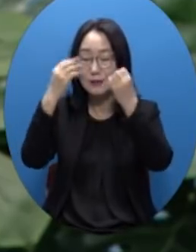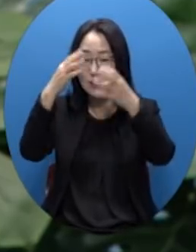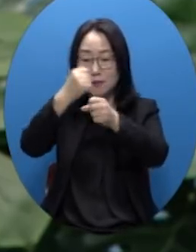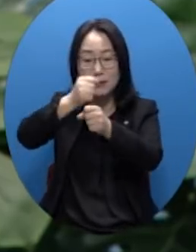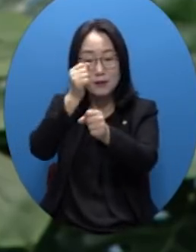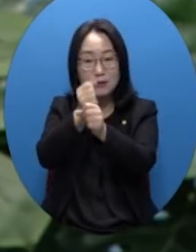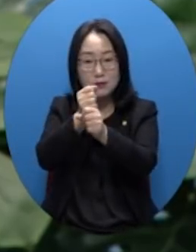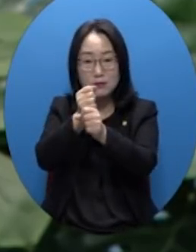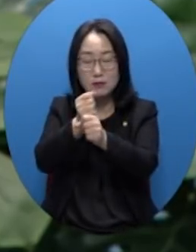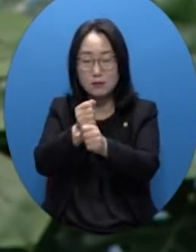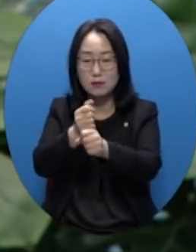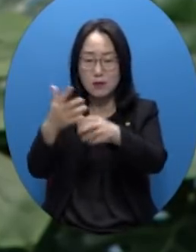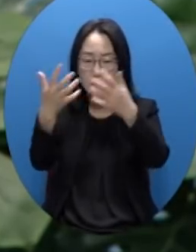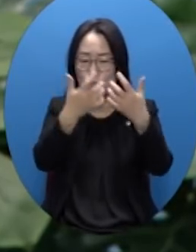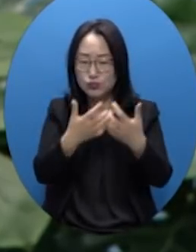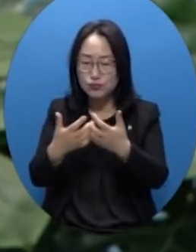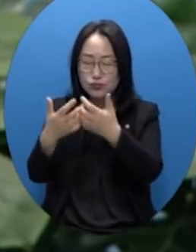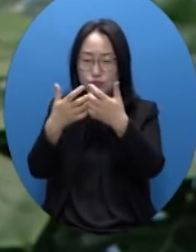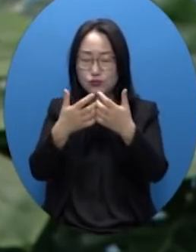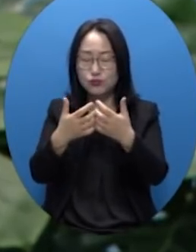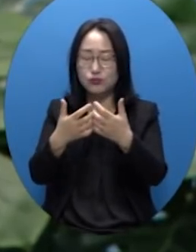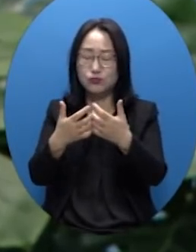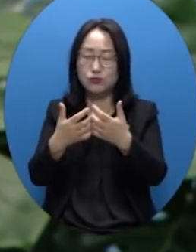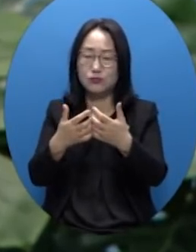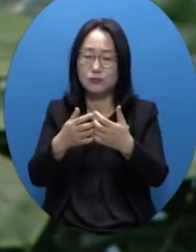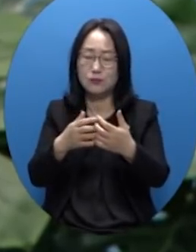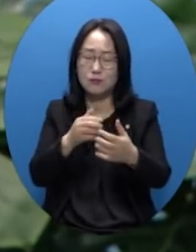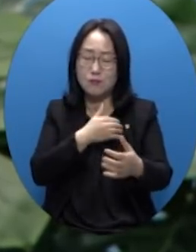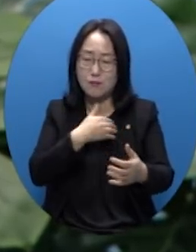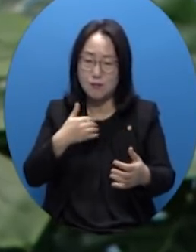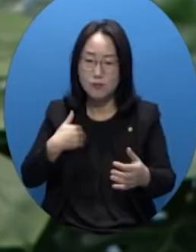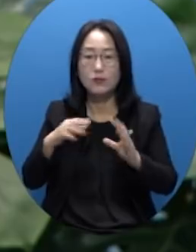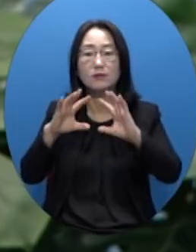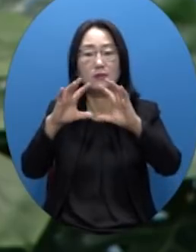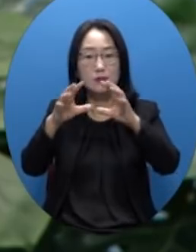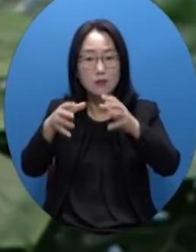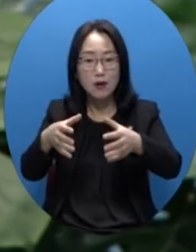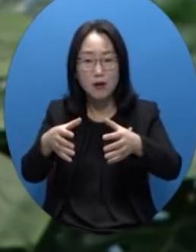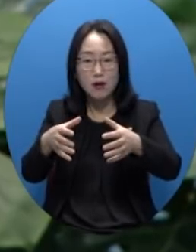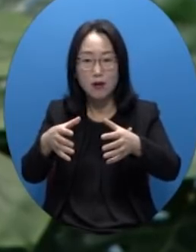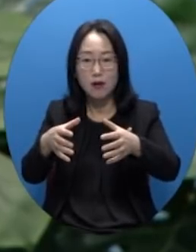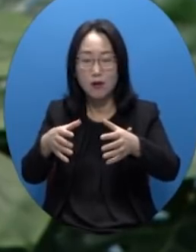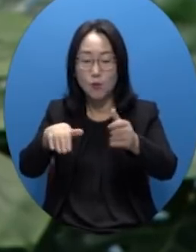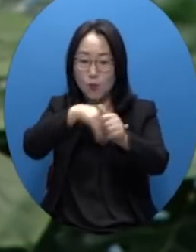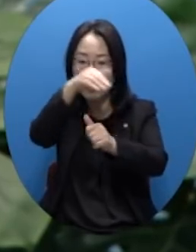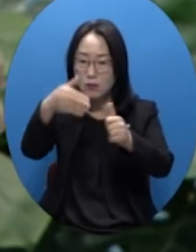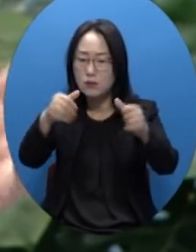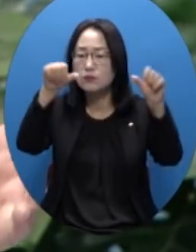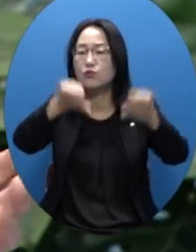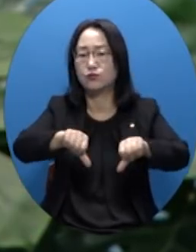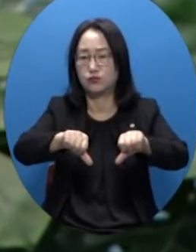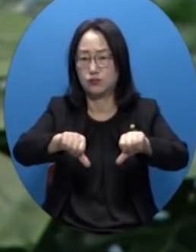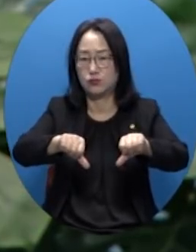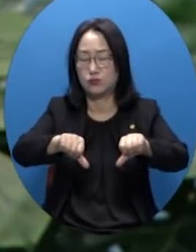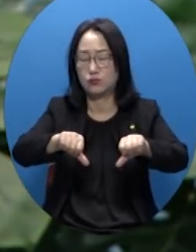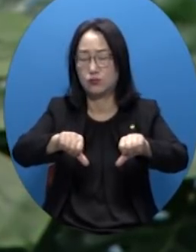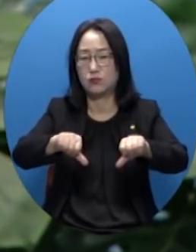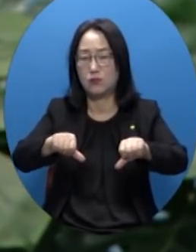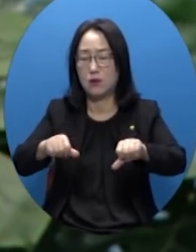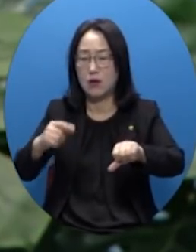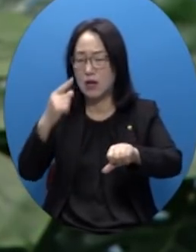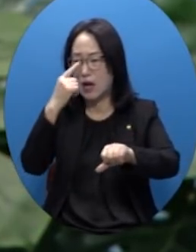풍요로운 세상 2 저주를 받아 다시 어머 q 를